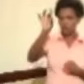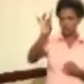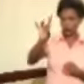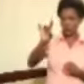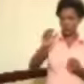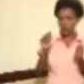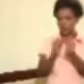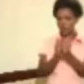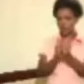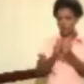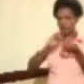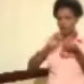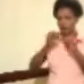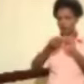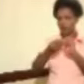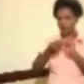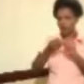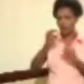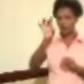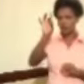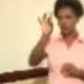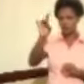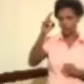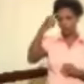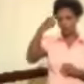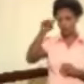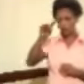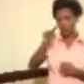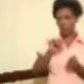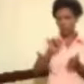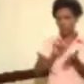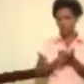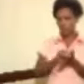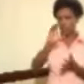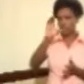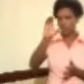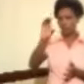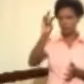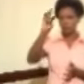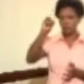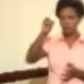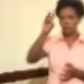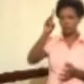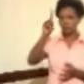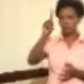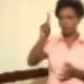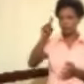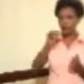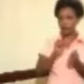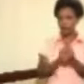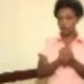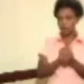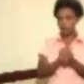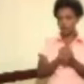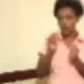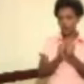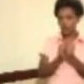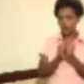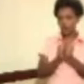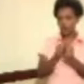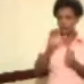et puis nous pral mettre numéro thème nan. Si c'est thème 1, si c'est thème 2, si c'est thème et 4, si c'est thème 3, si c'est thème 4 et puis nous pral